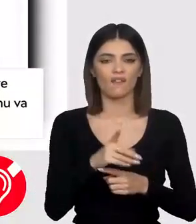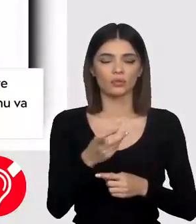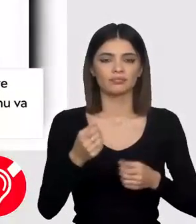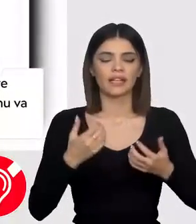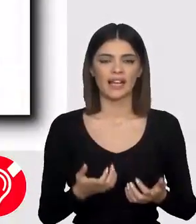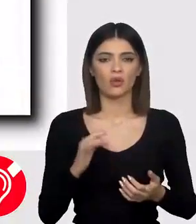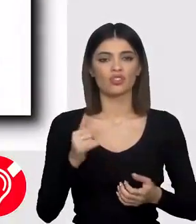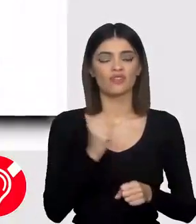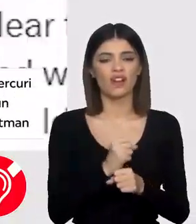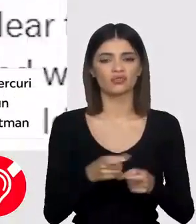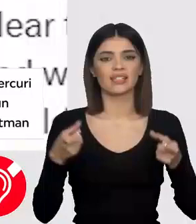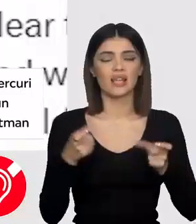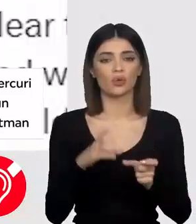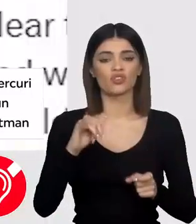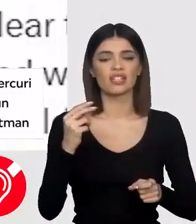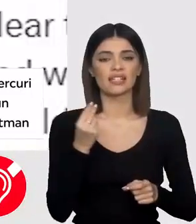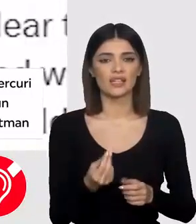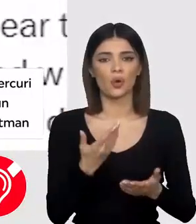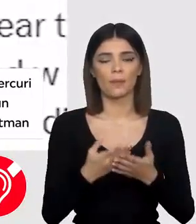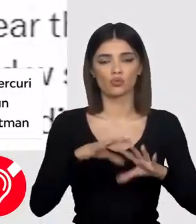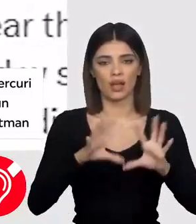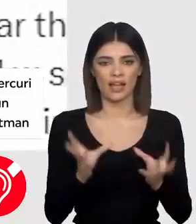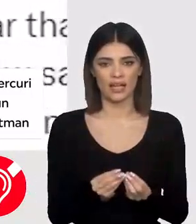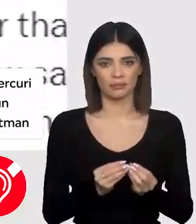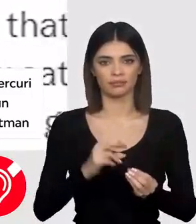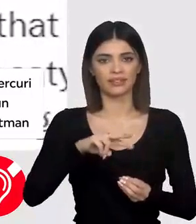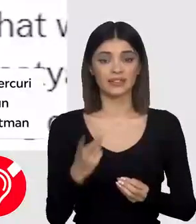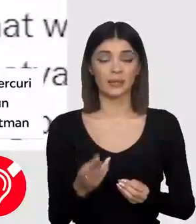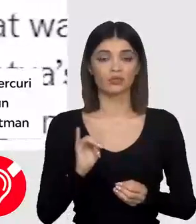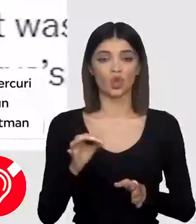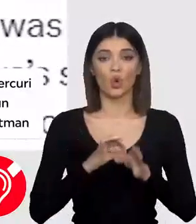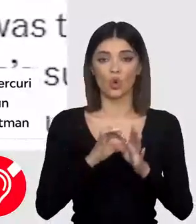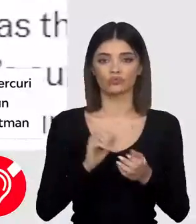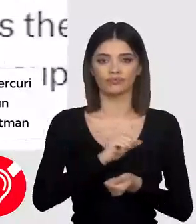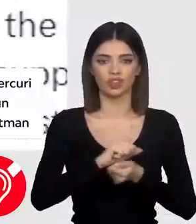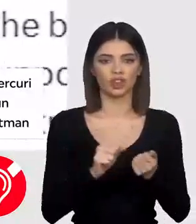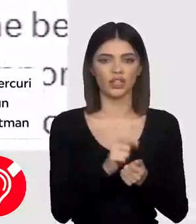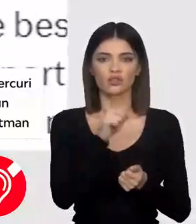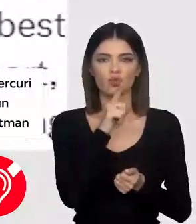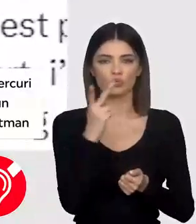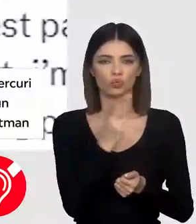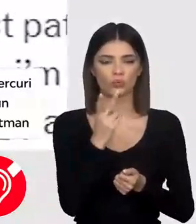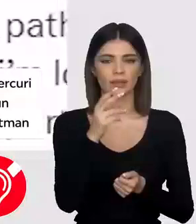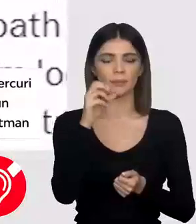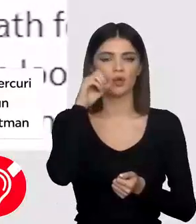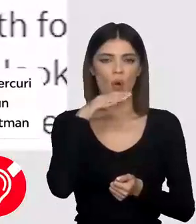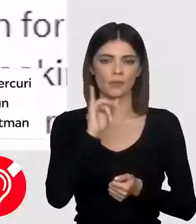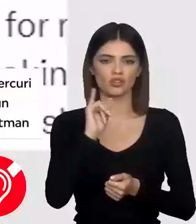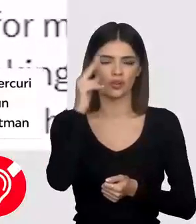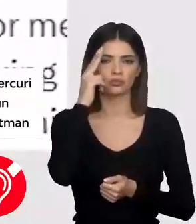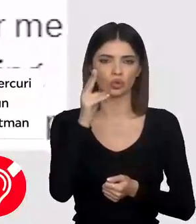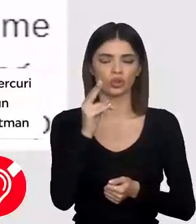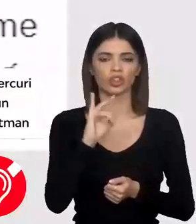asigura viitorul echipei. În schimb, din conducere dispar Helen Toner, Tasha McCauley și